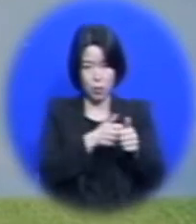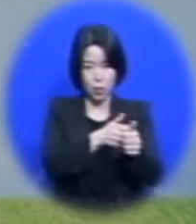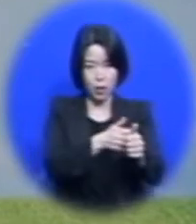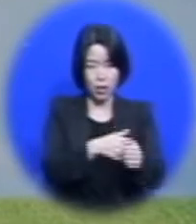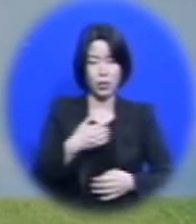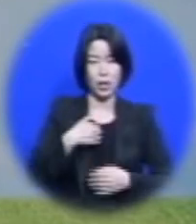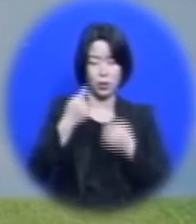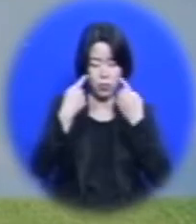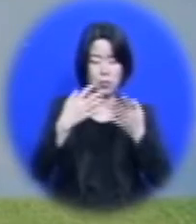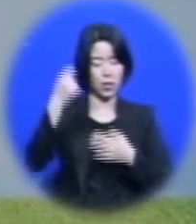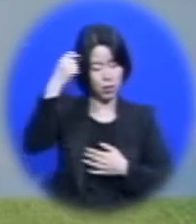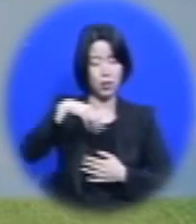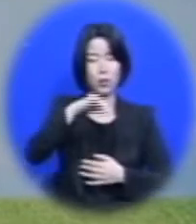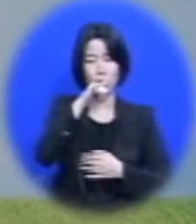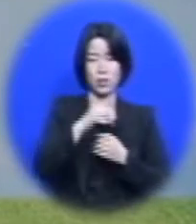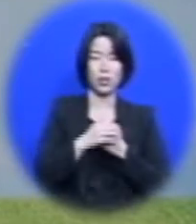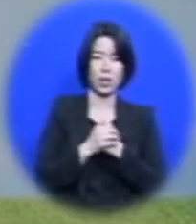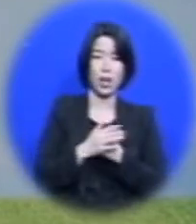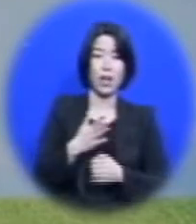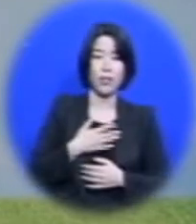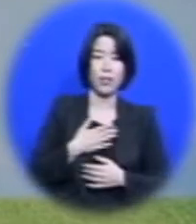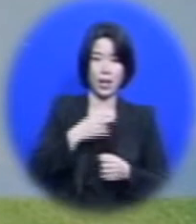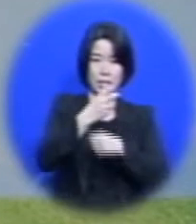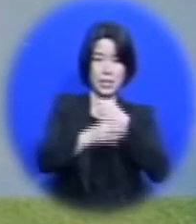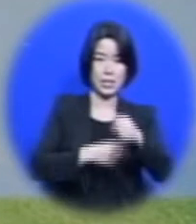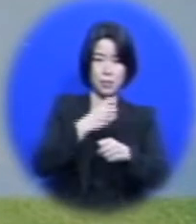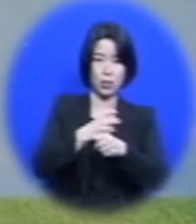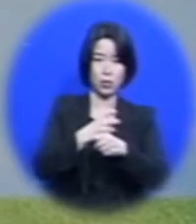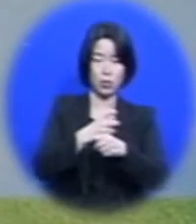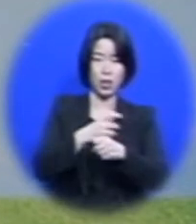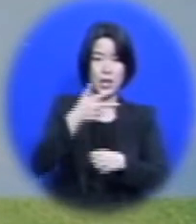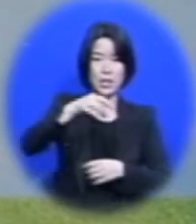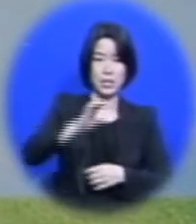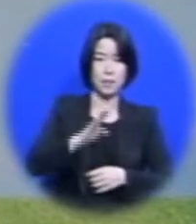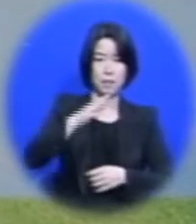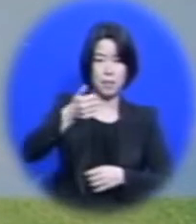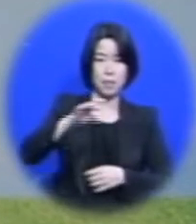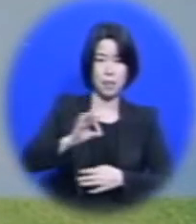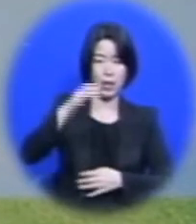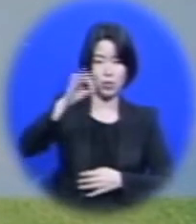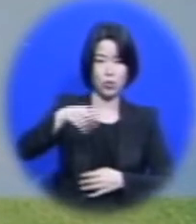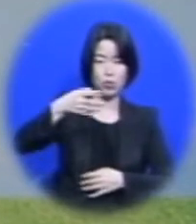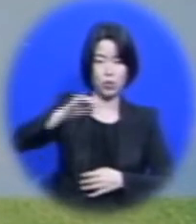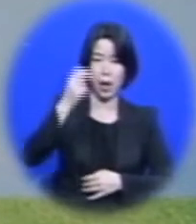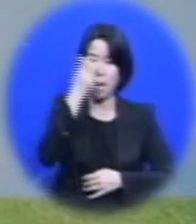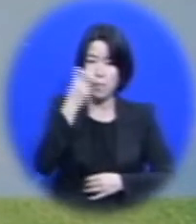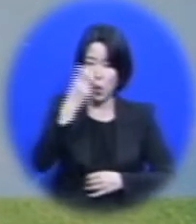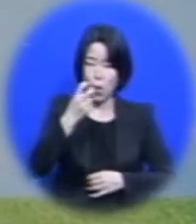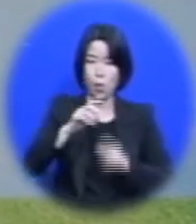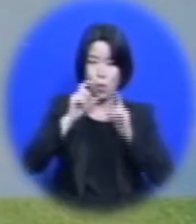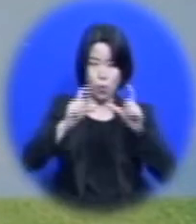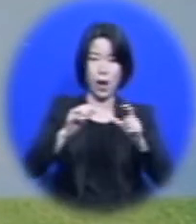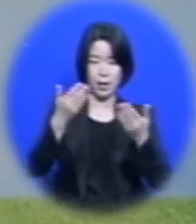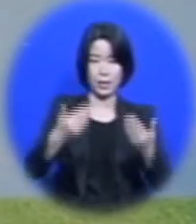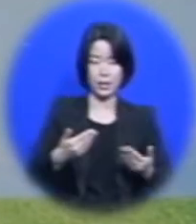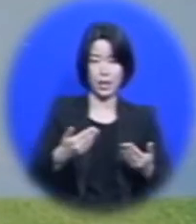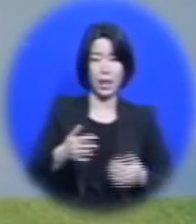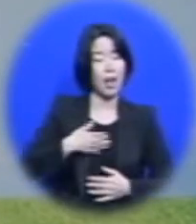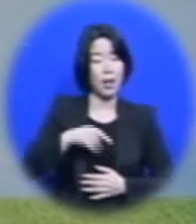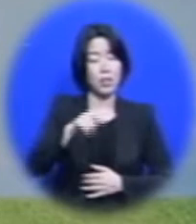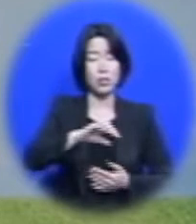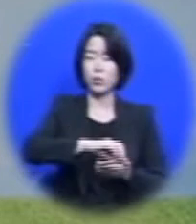분명히 느끼고 있었다. 나는 10년 동안의 집행유예와 보호관찰 선고를 받았다. 나는 그